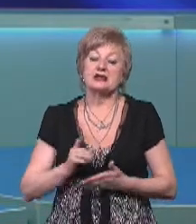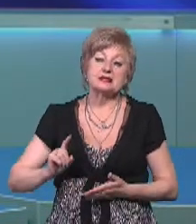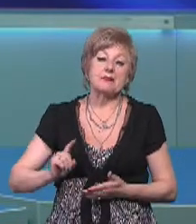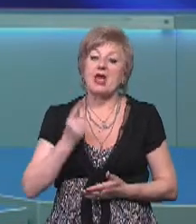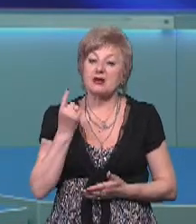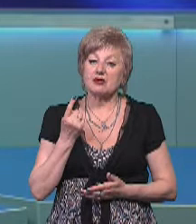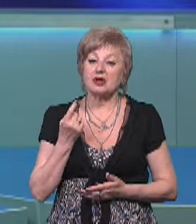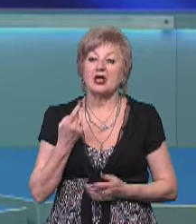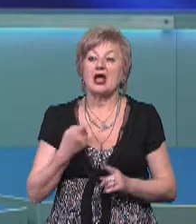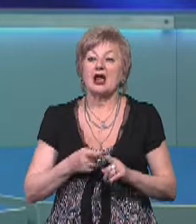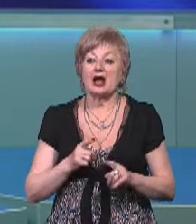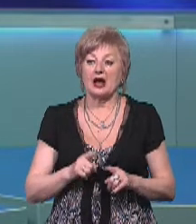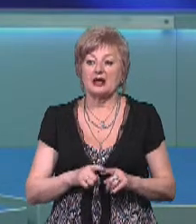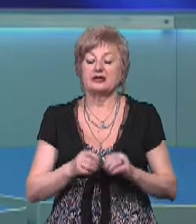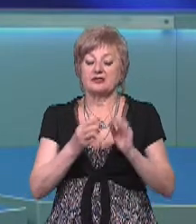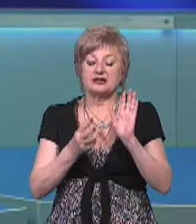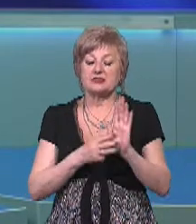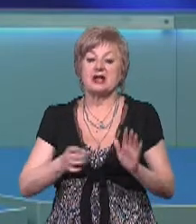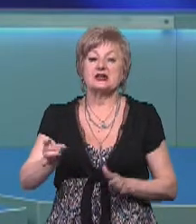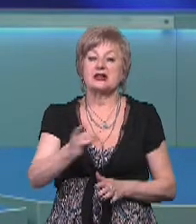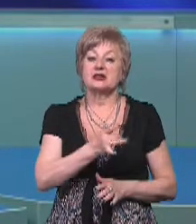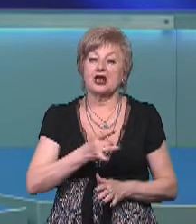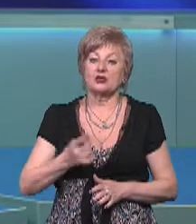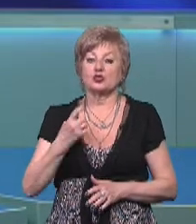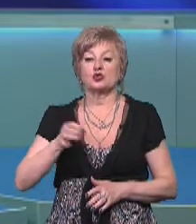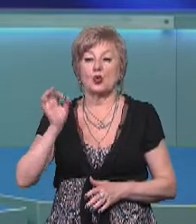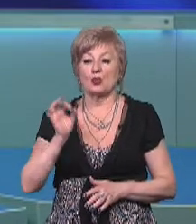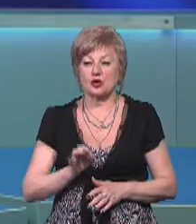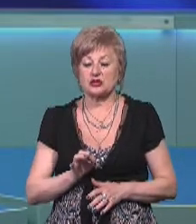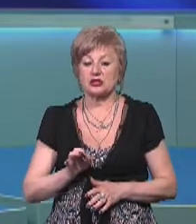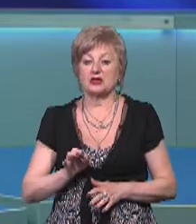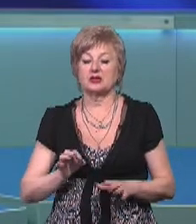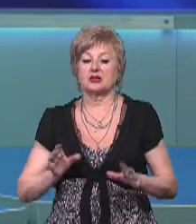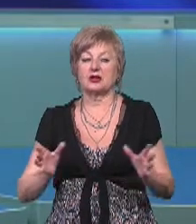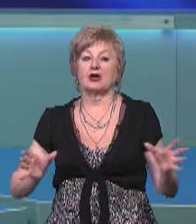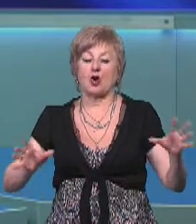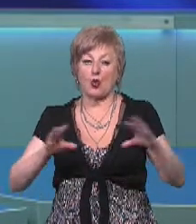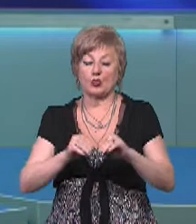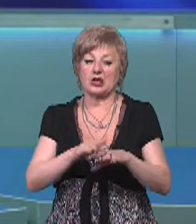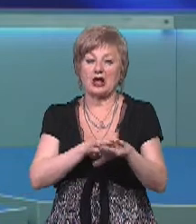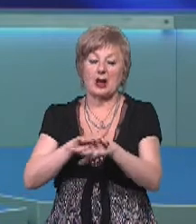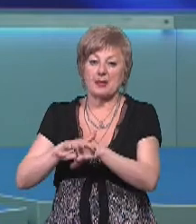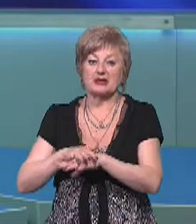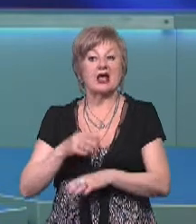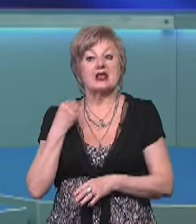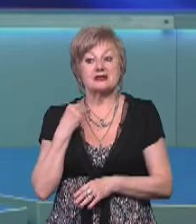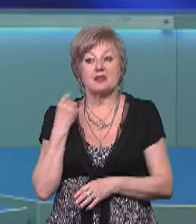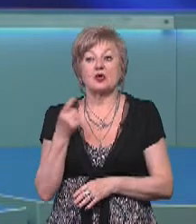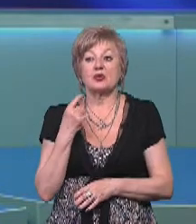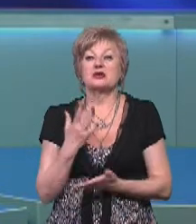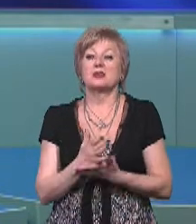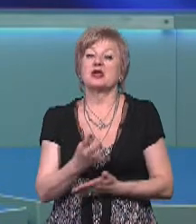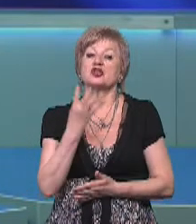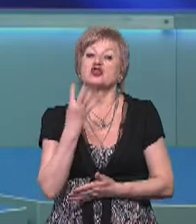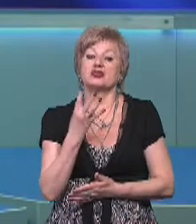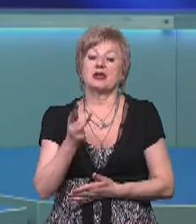тому що серед 18 районів, які на 100% охоплені громадами, саме Запорізька область має 4